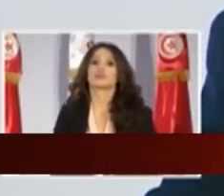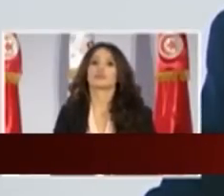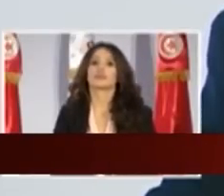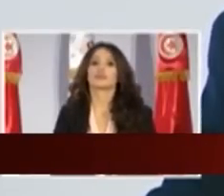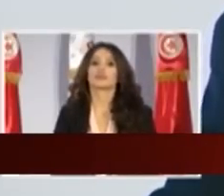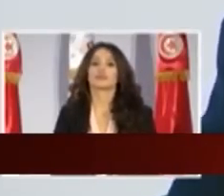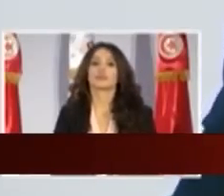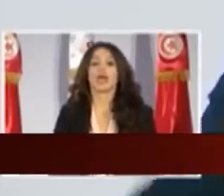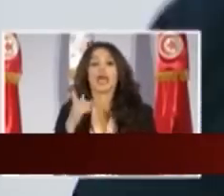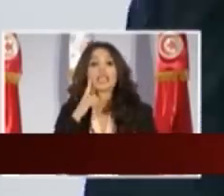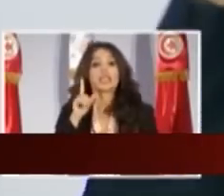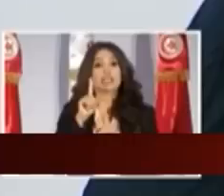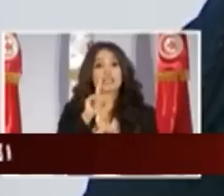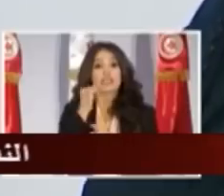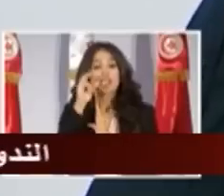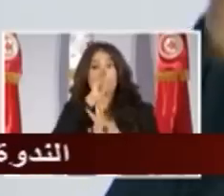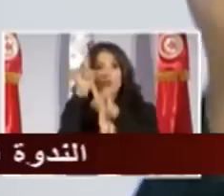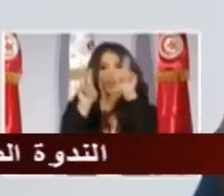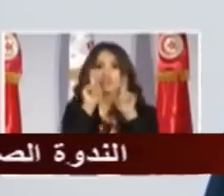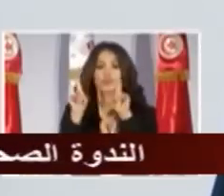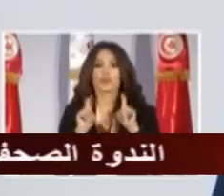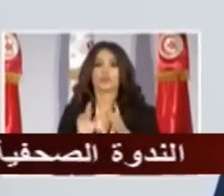عندك مثلا